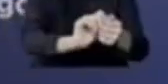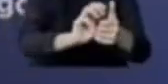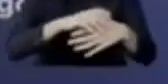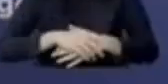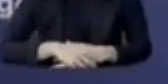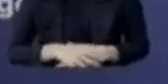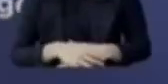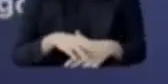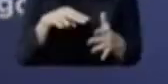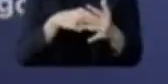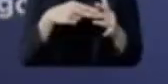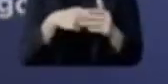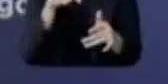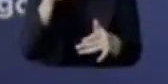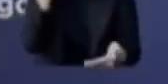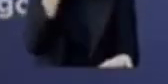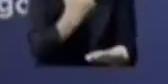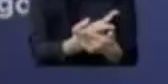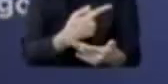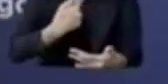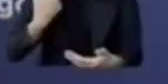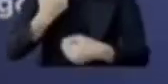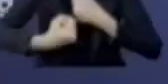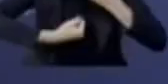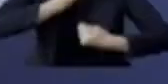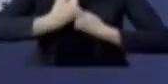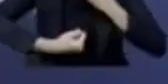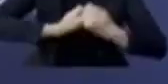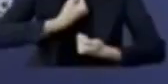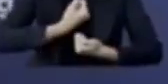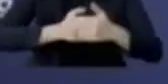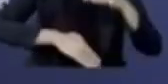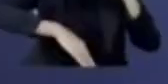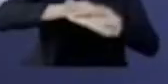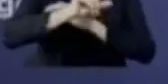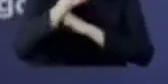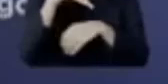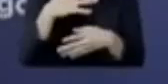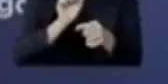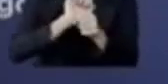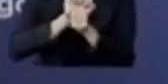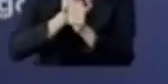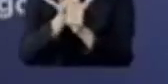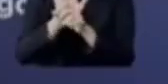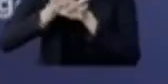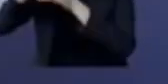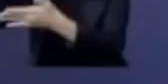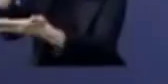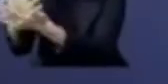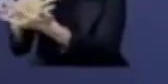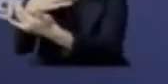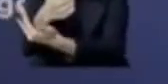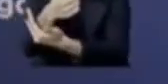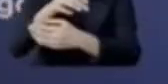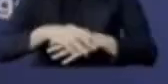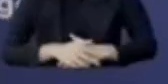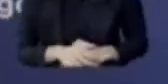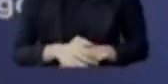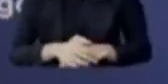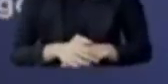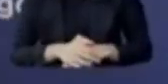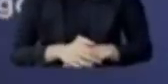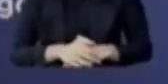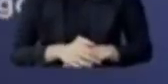secara bersungguh-sungguh untuk berupaya menghentikan sebaran ini. Kita tahu bahwa wilayah negara